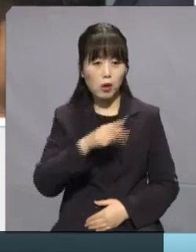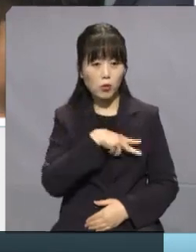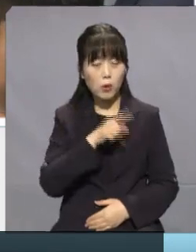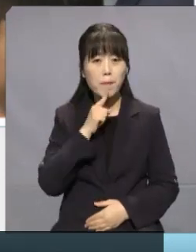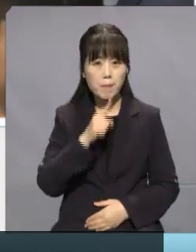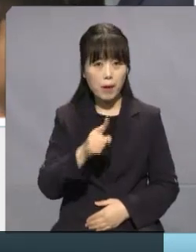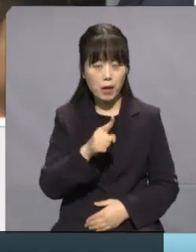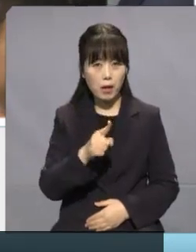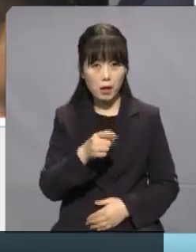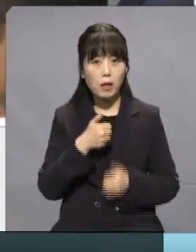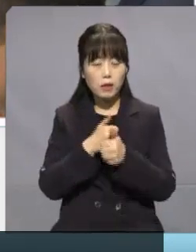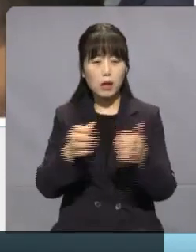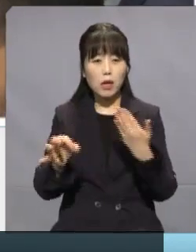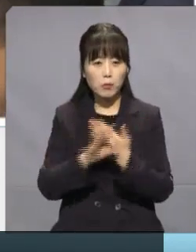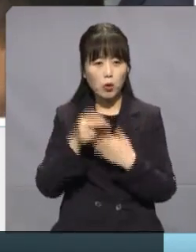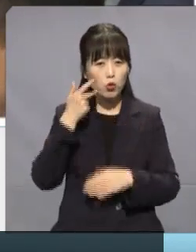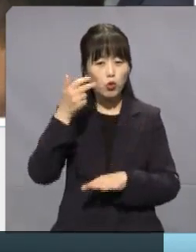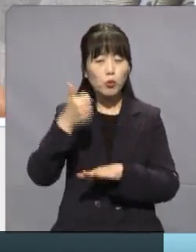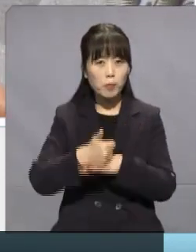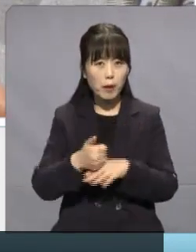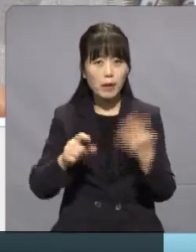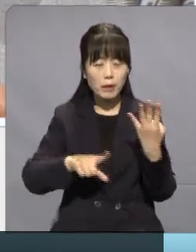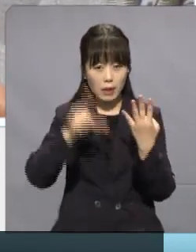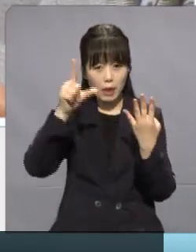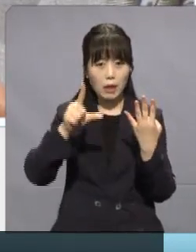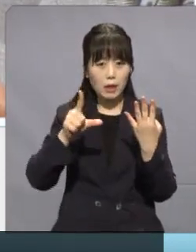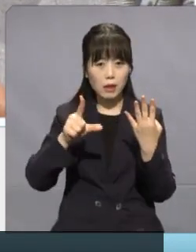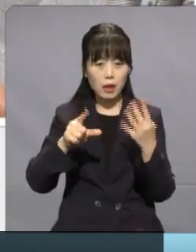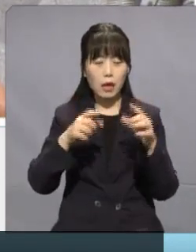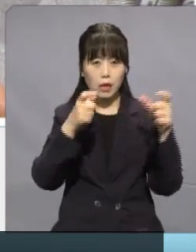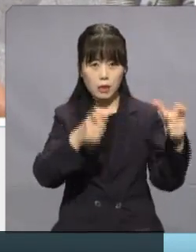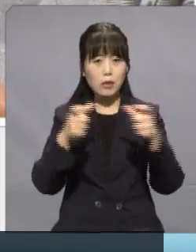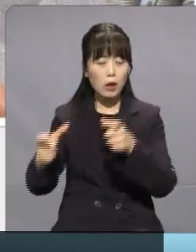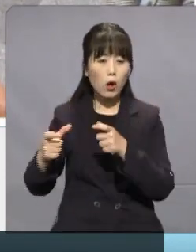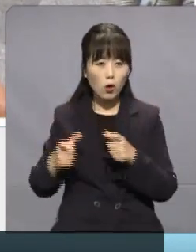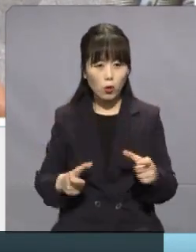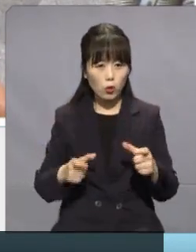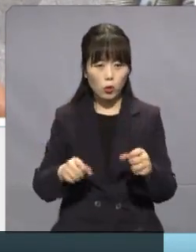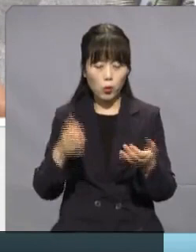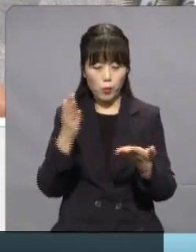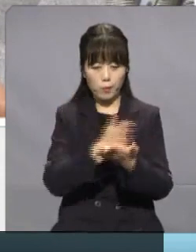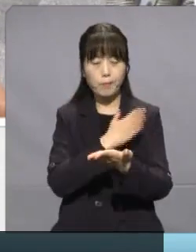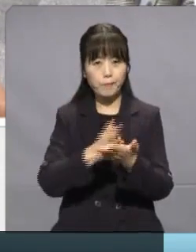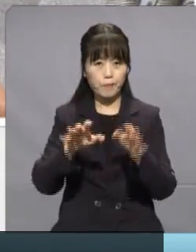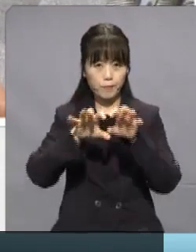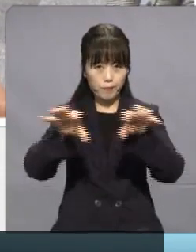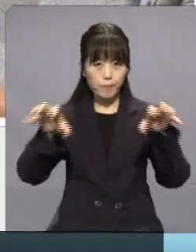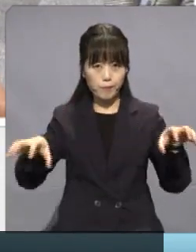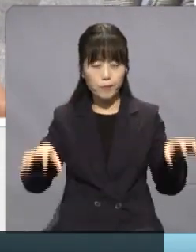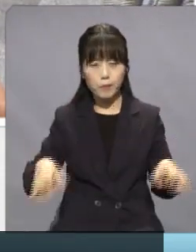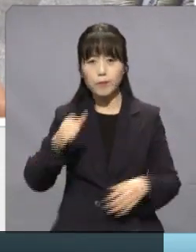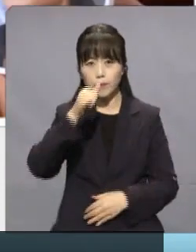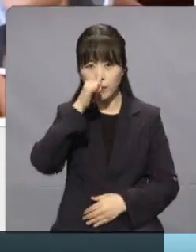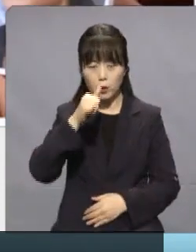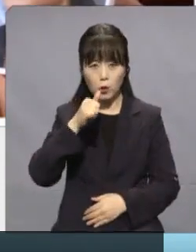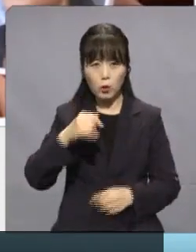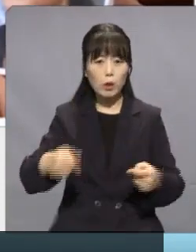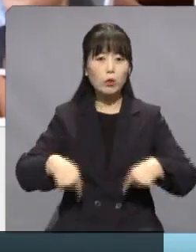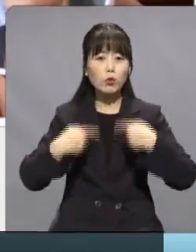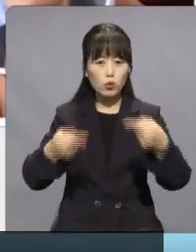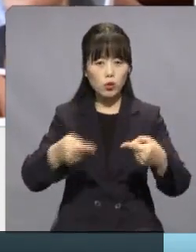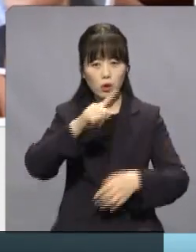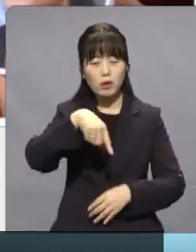말을 빌리자면 주말 4일에 각 지역으로 이미 할당이 되어 있고 그리고 출석체크까지 하는